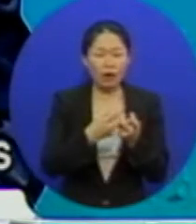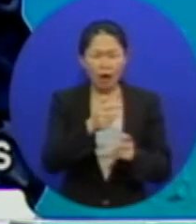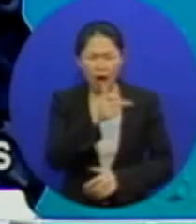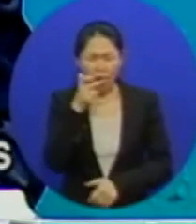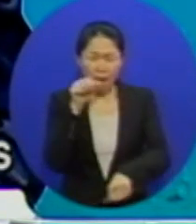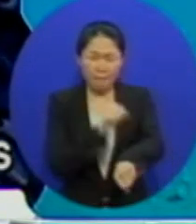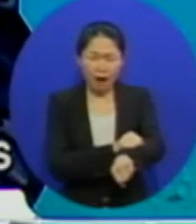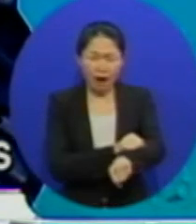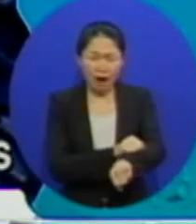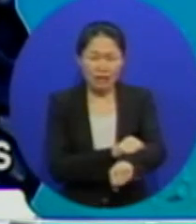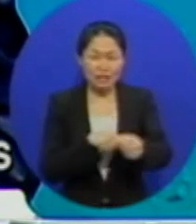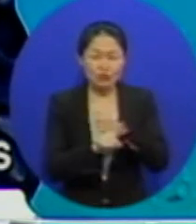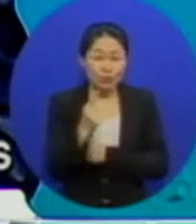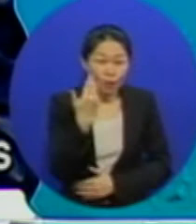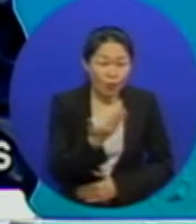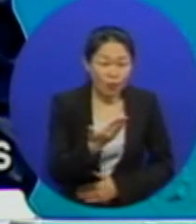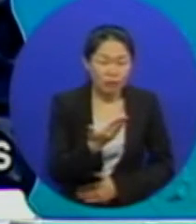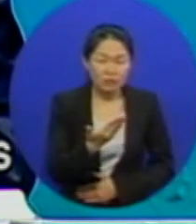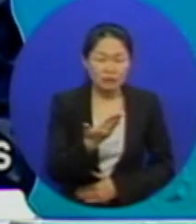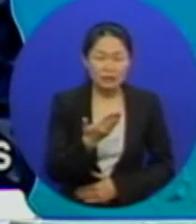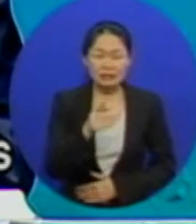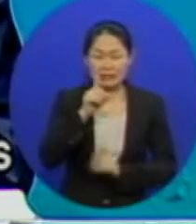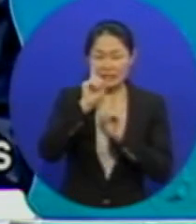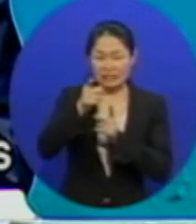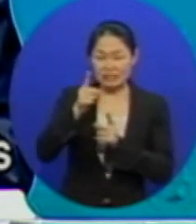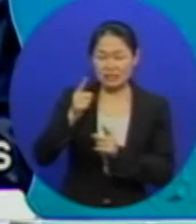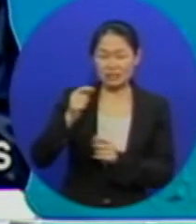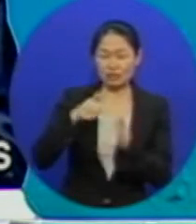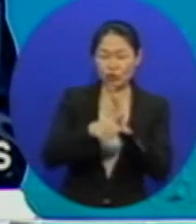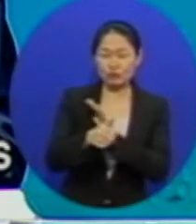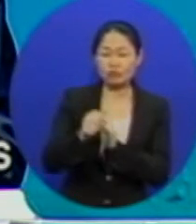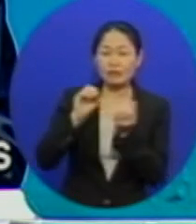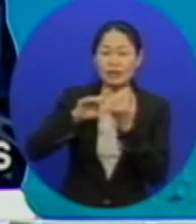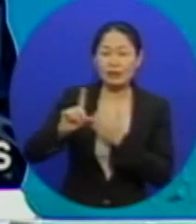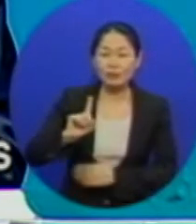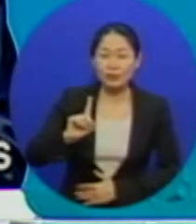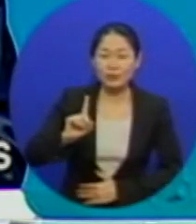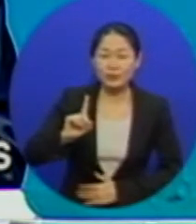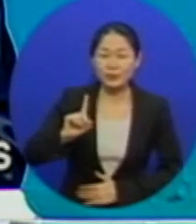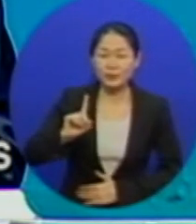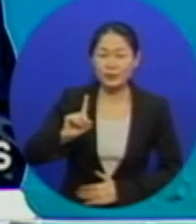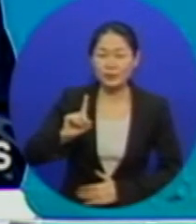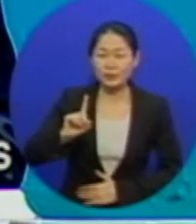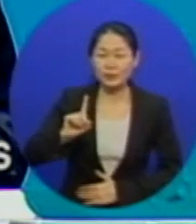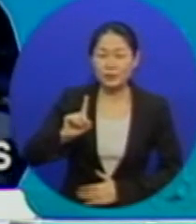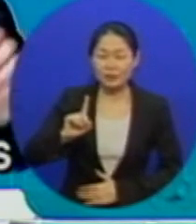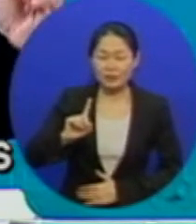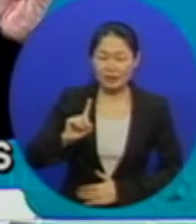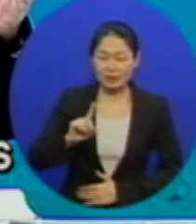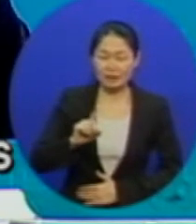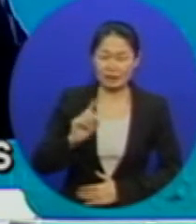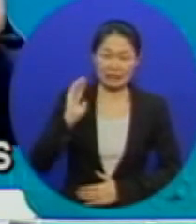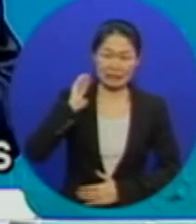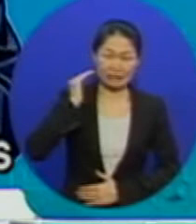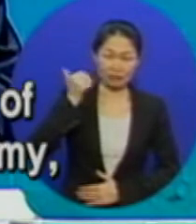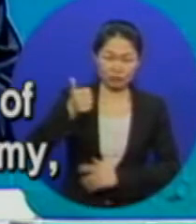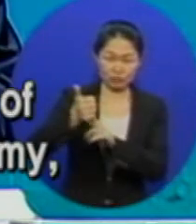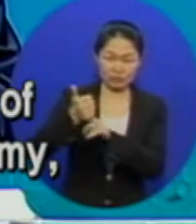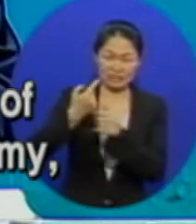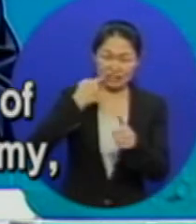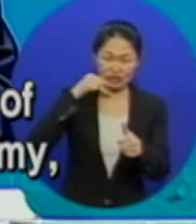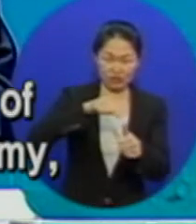물었어요 그랬더니 이어 증 선수가 뭐라고 대답 했느냐 김일성 수령 에 교시